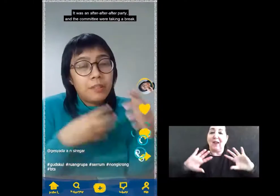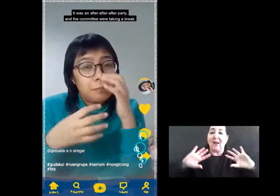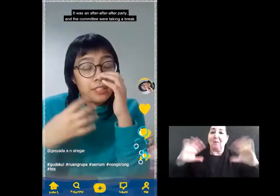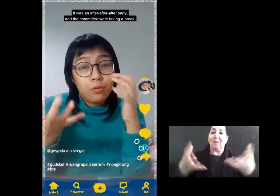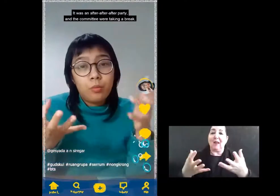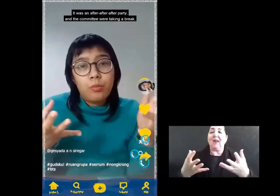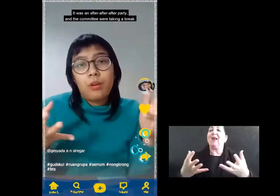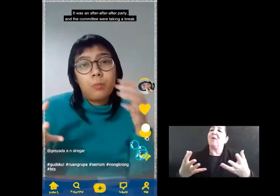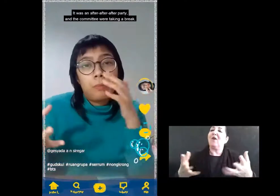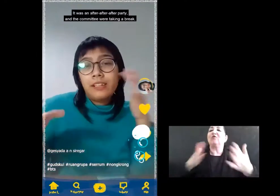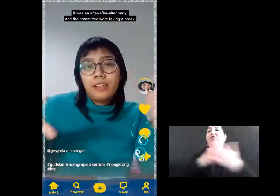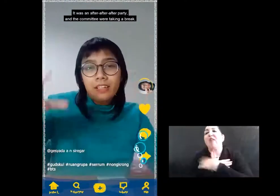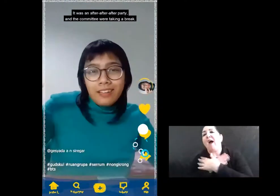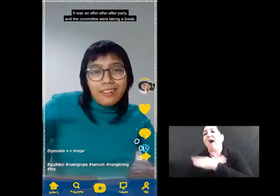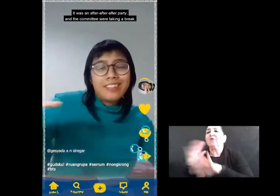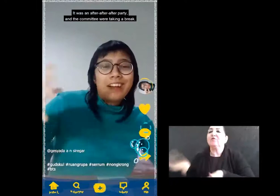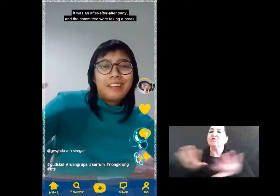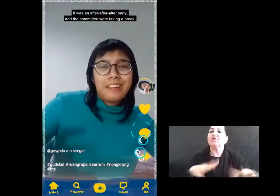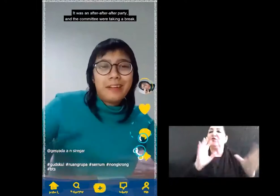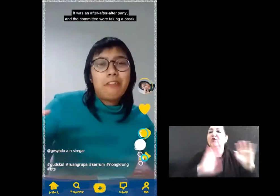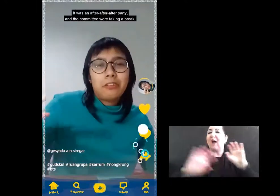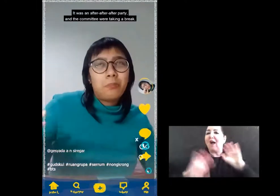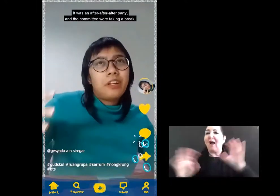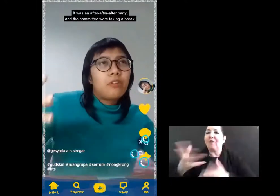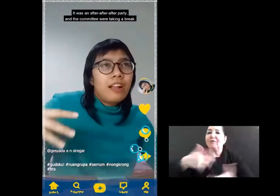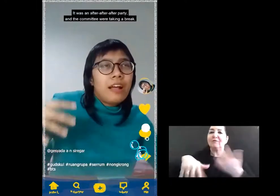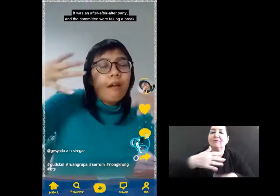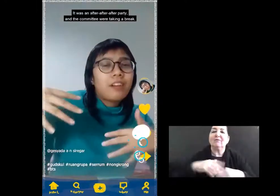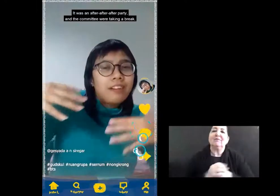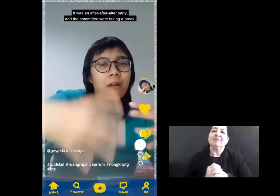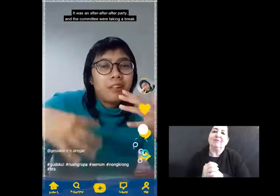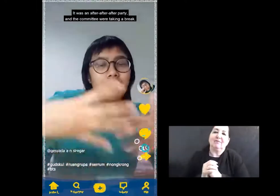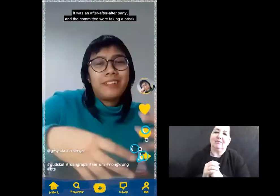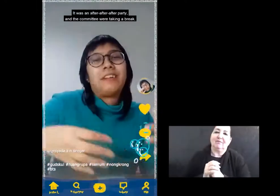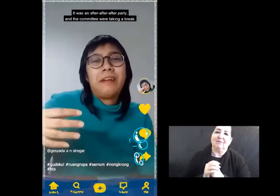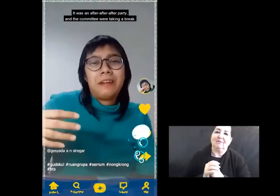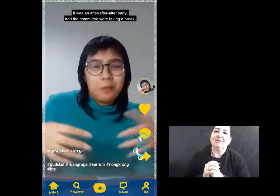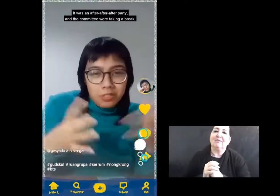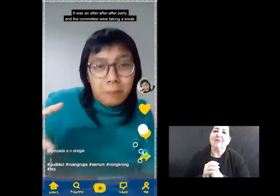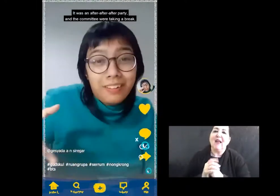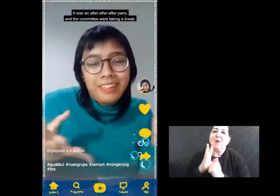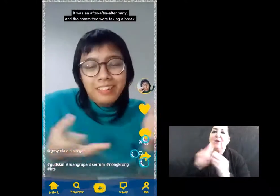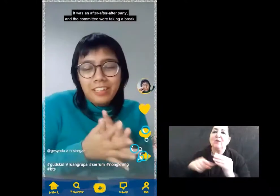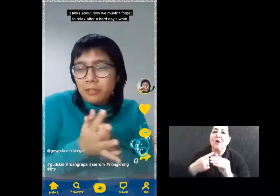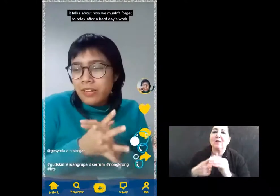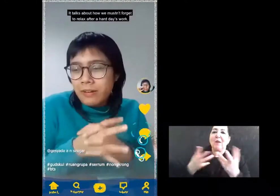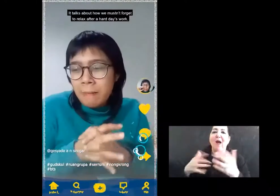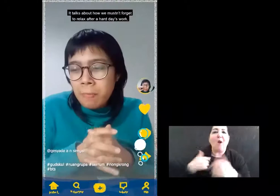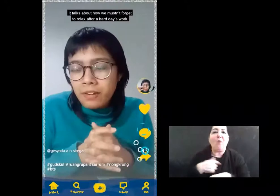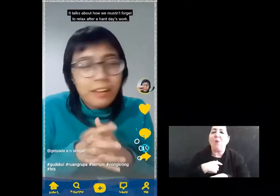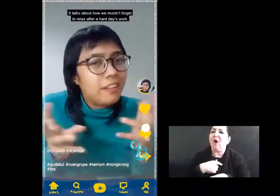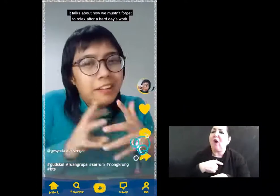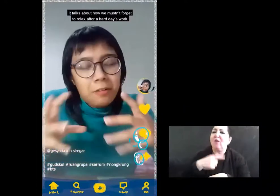dari teman-teman serum, orang rupa lagi istirahatnya, karena waktu itu pun itu adalah after the after-afternya closing party ini gitu,